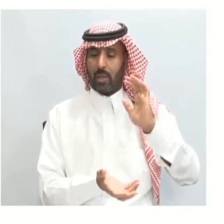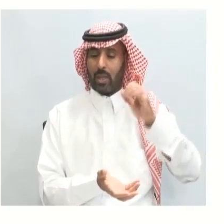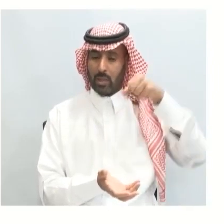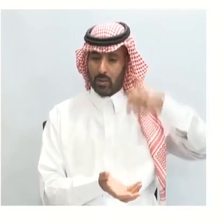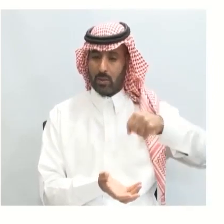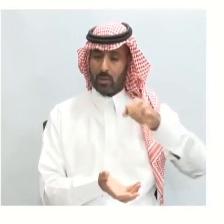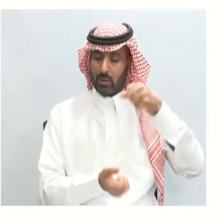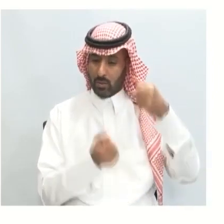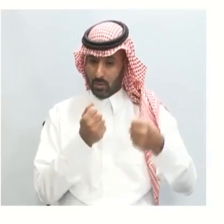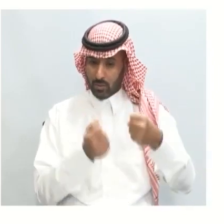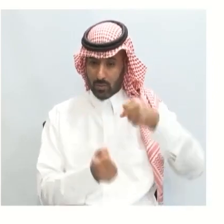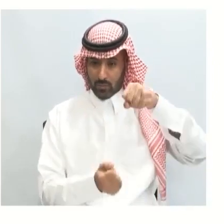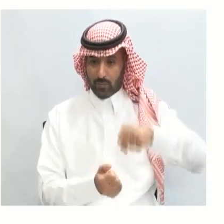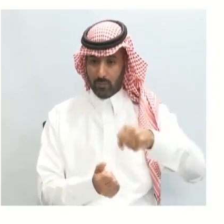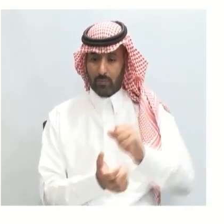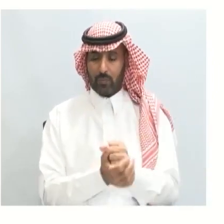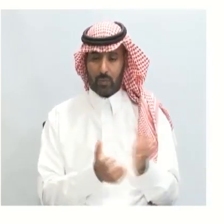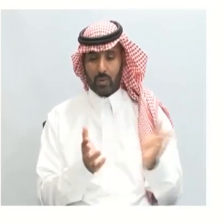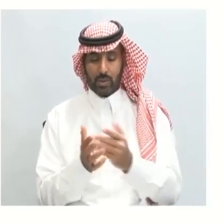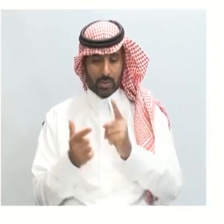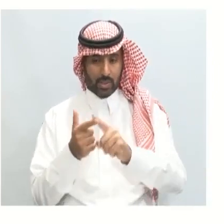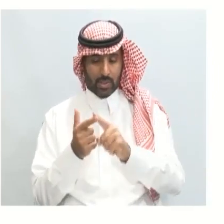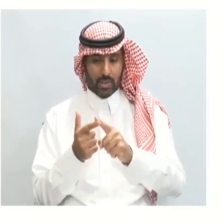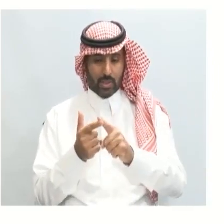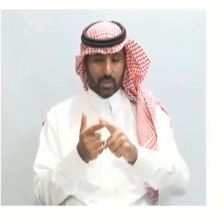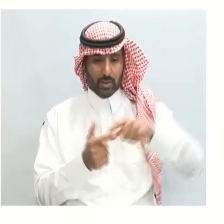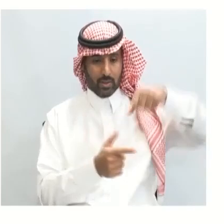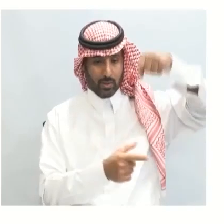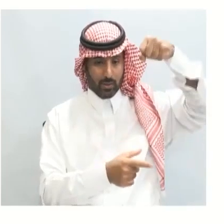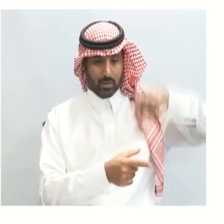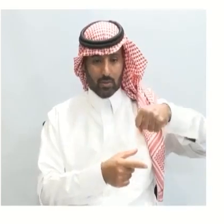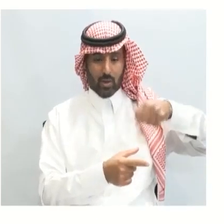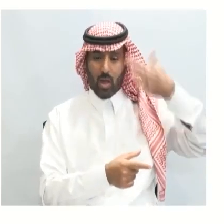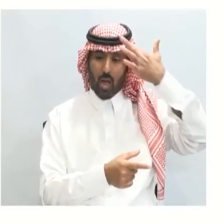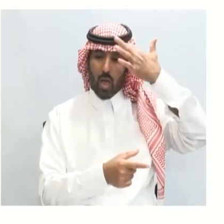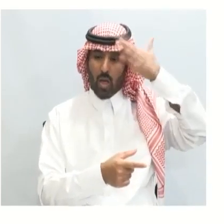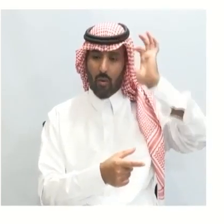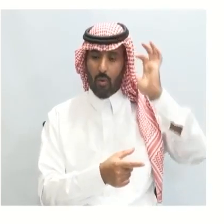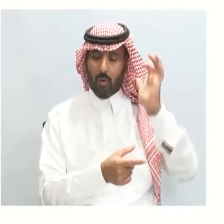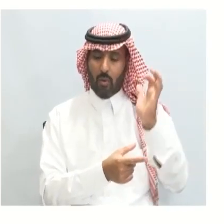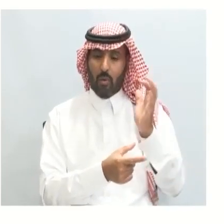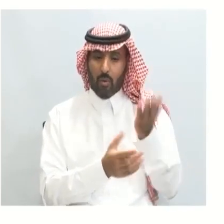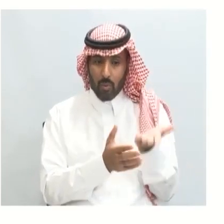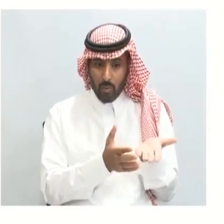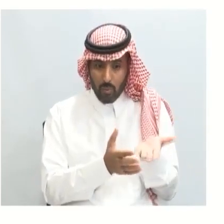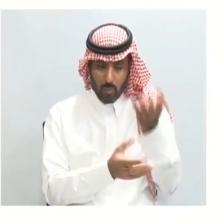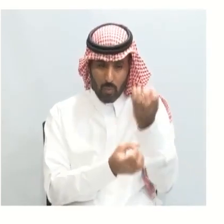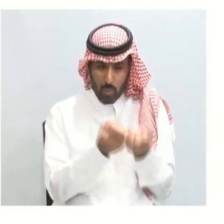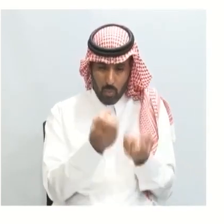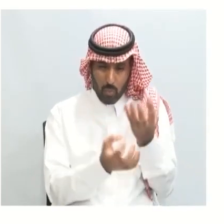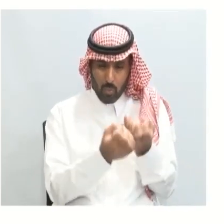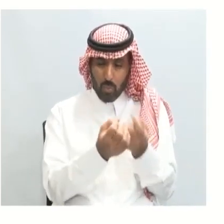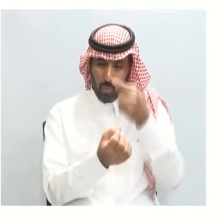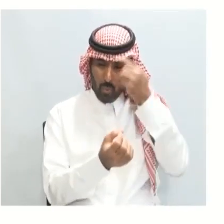السيطره تحت سيطره النحل الشكل الثاني لا هنا المكبس لاحظ انه حر بحيث ان كلما ارتفعت درجه الحراره